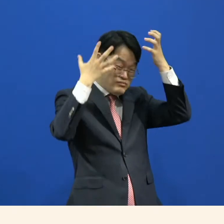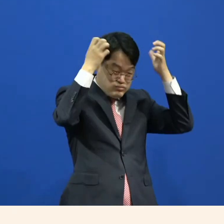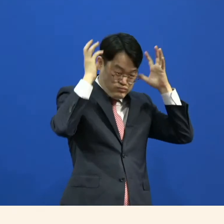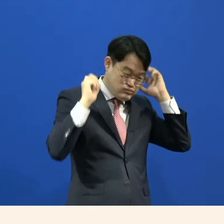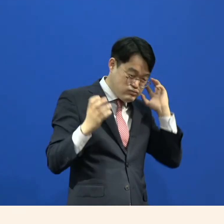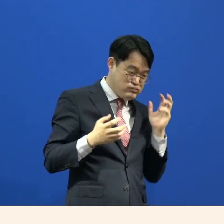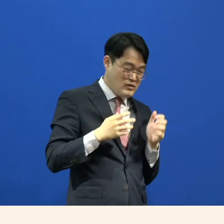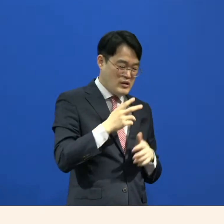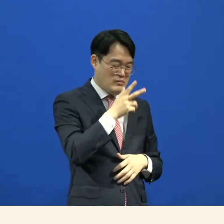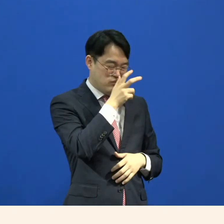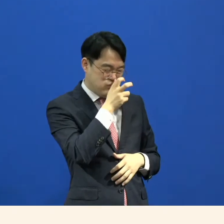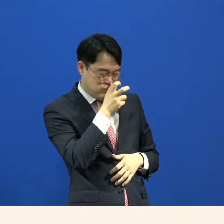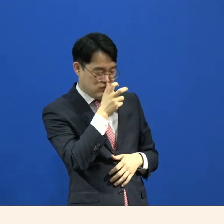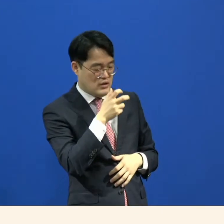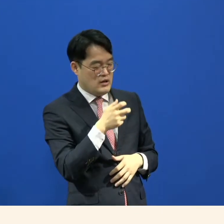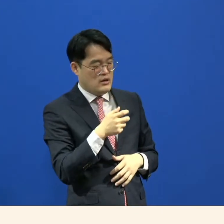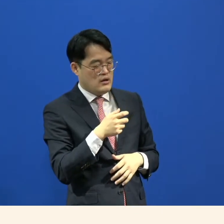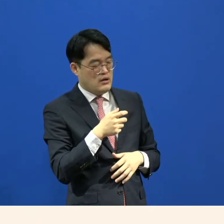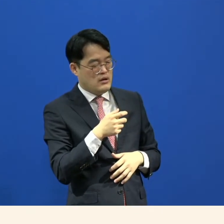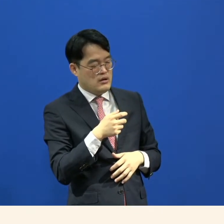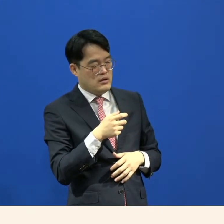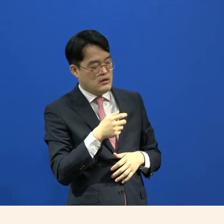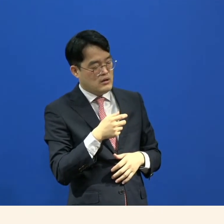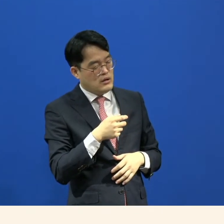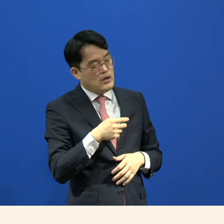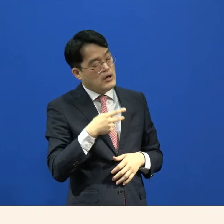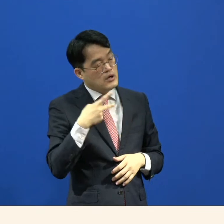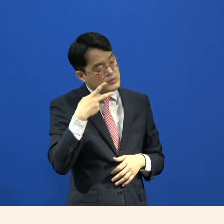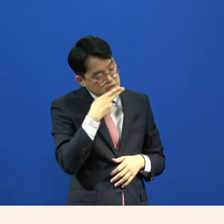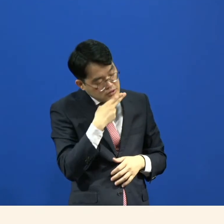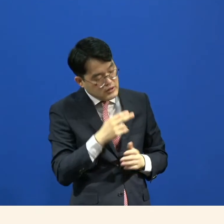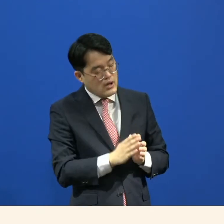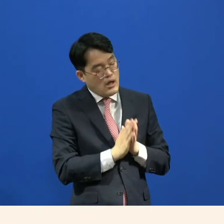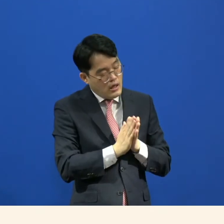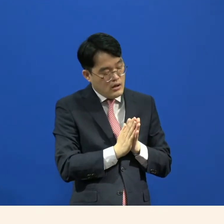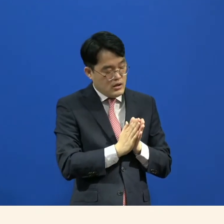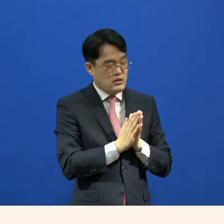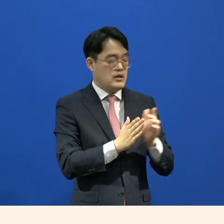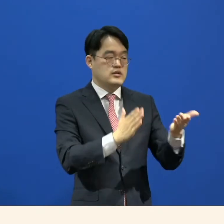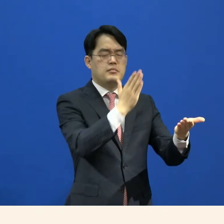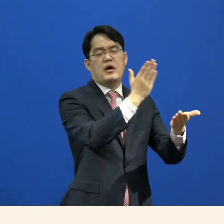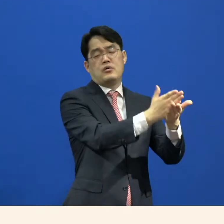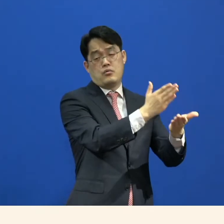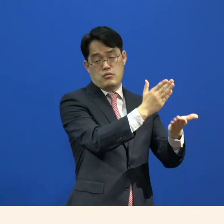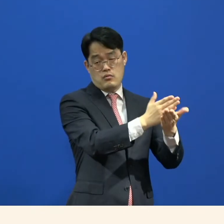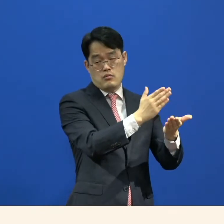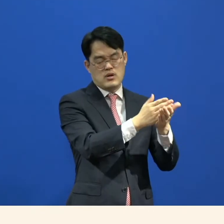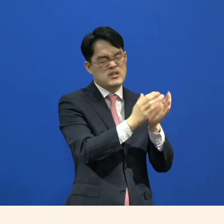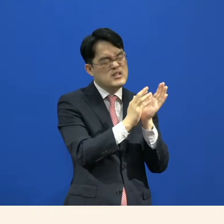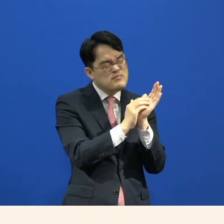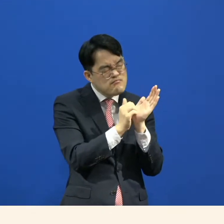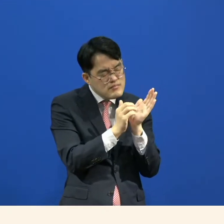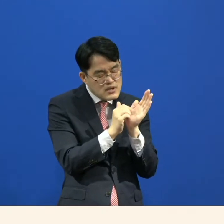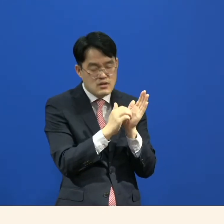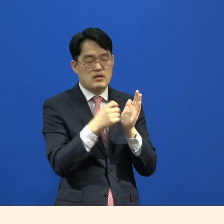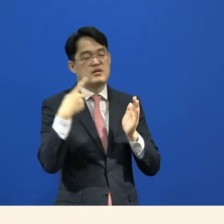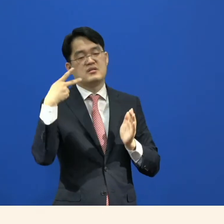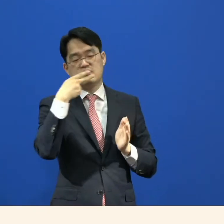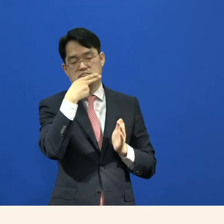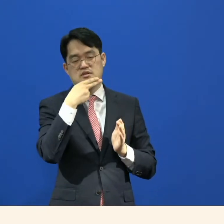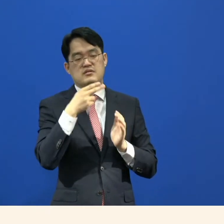얼굴을 씻고 조용하게 기도하는 것처럼, 금식하는 것처럼 표 내지 말고 하라는